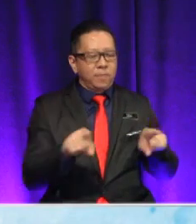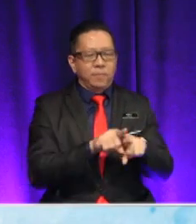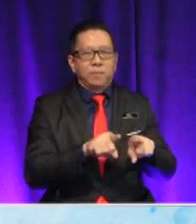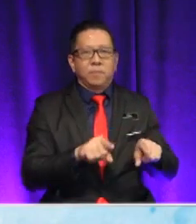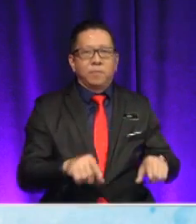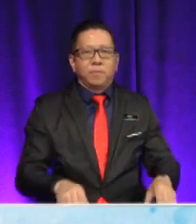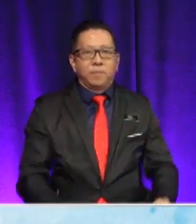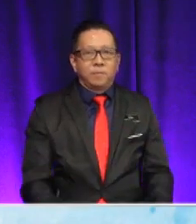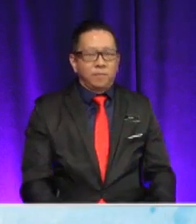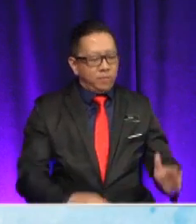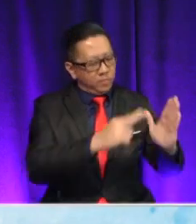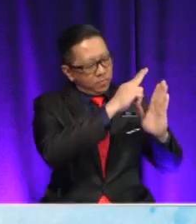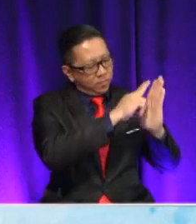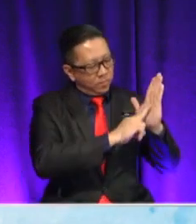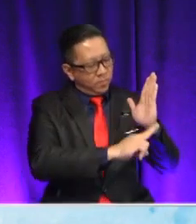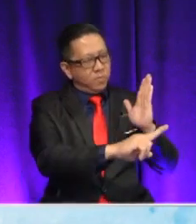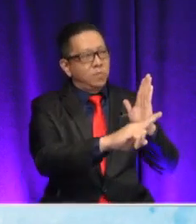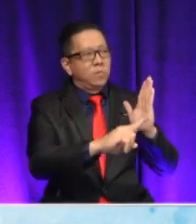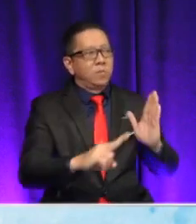sampai habis